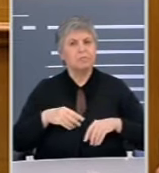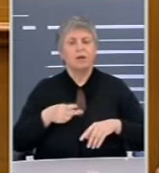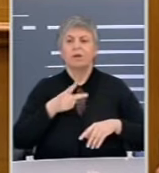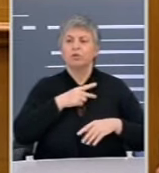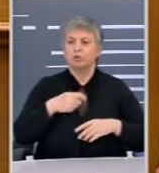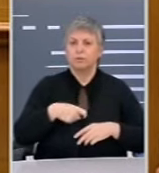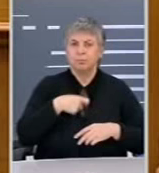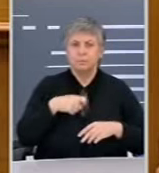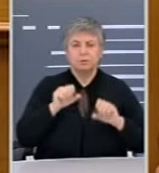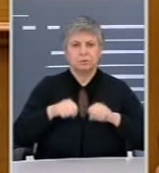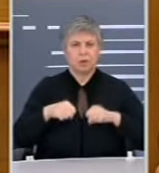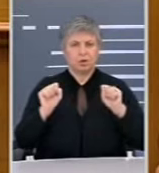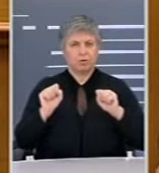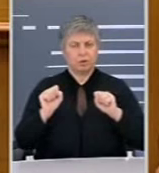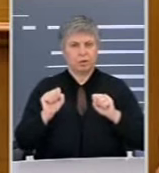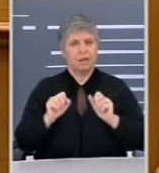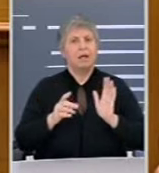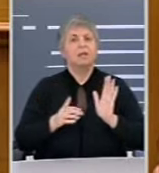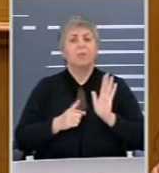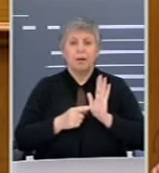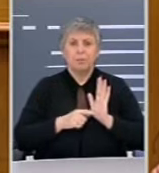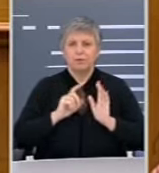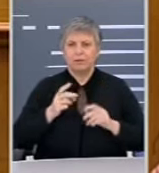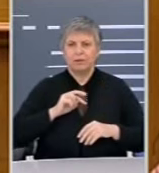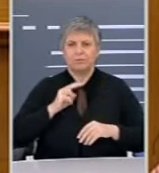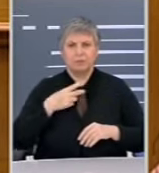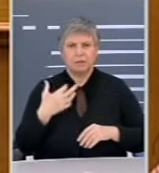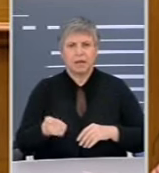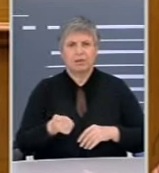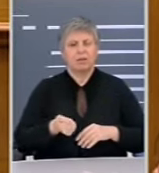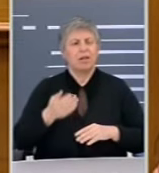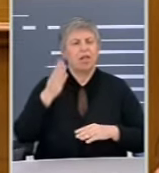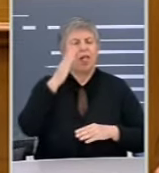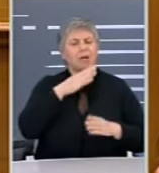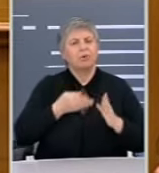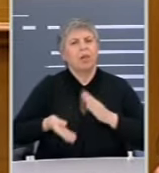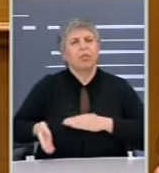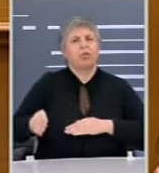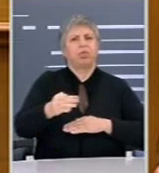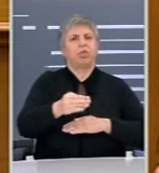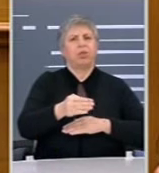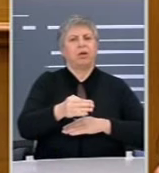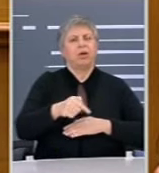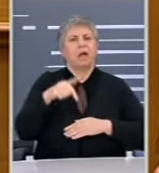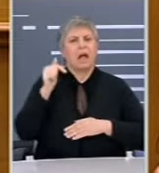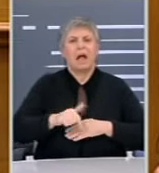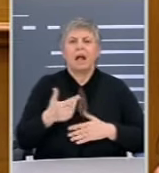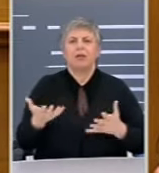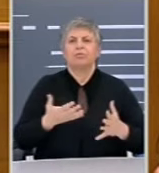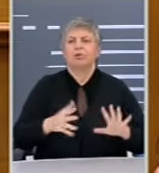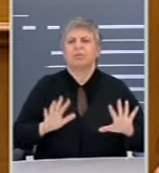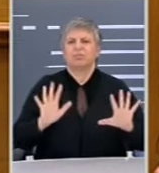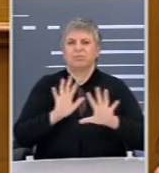θα απαντήσουν στα ερωτήματα αυτά υπεκφυγές και υποκριτικές κραυγές υπέρ της διαφάνειας έχει χορτάσει ο ελληνικός